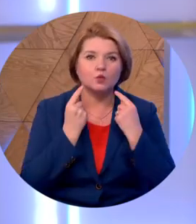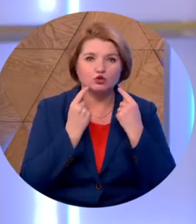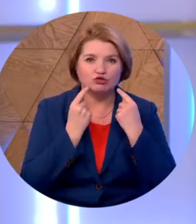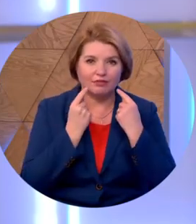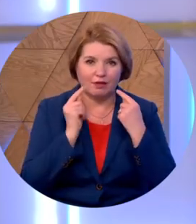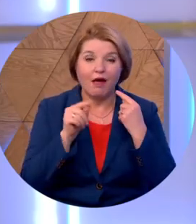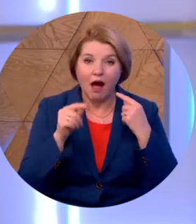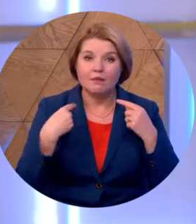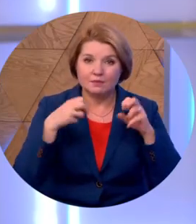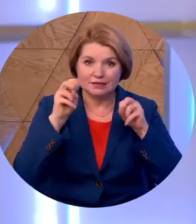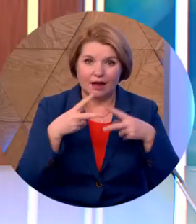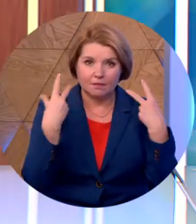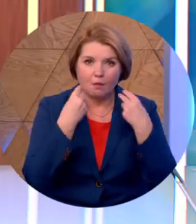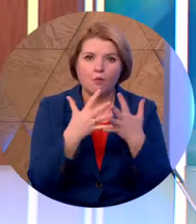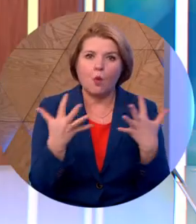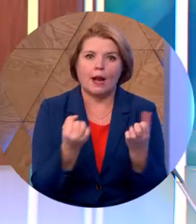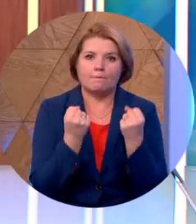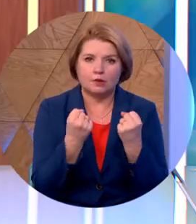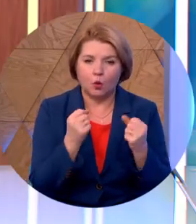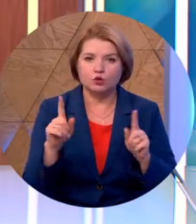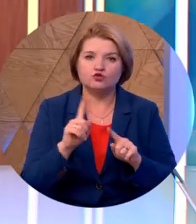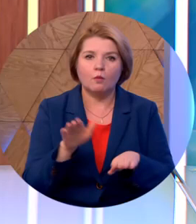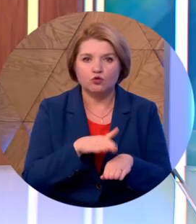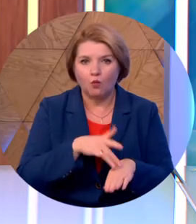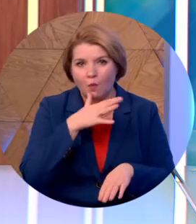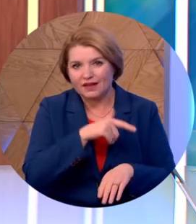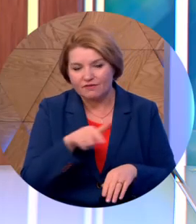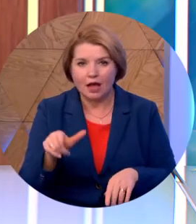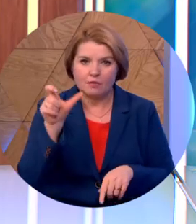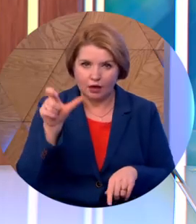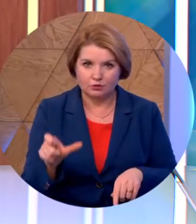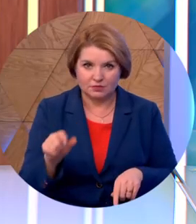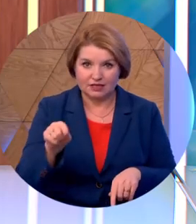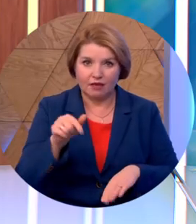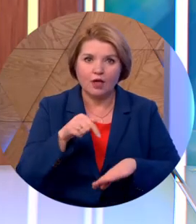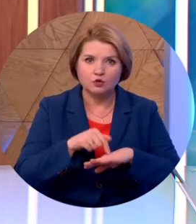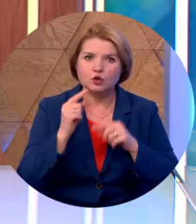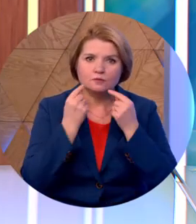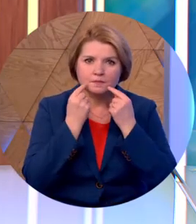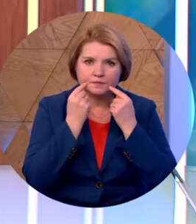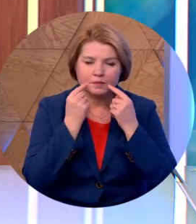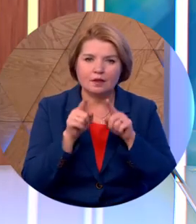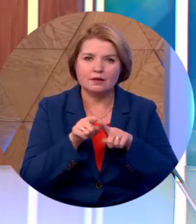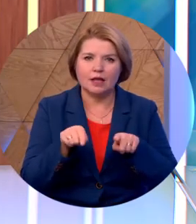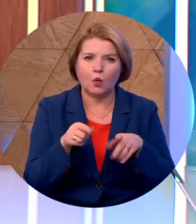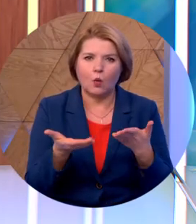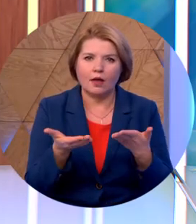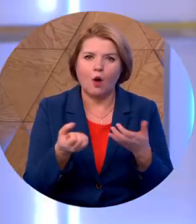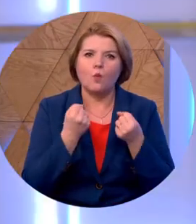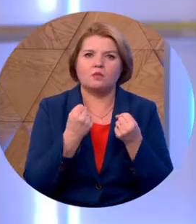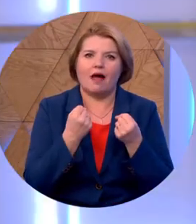специально препарат более плотный чтобы какое-то время и пациент даже ощущал я вот в углу рта ощущаю такое вот как бы